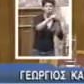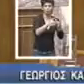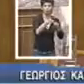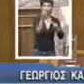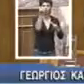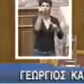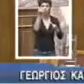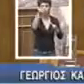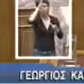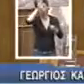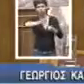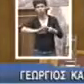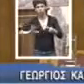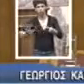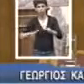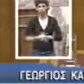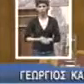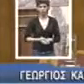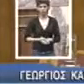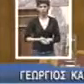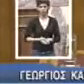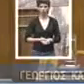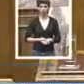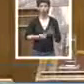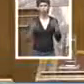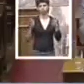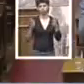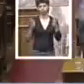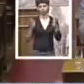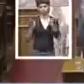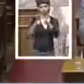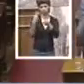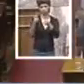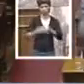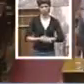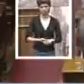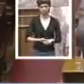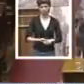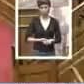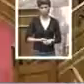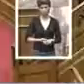παιδιά. Ποιες ευχές, ποια αξία, ποια ιδανικά.